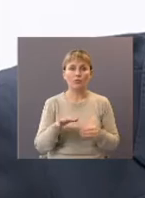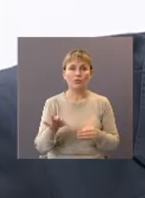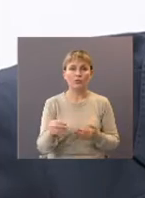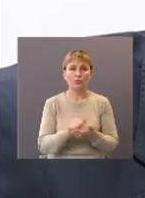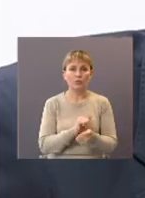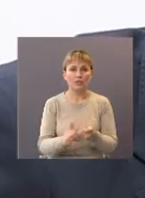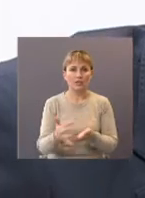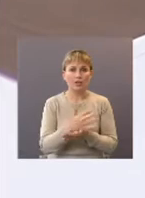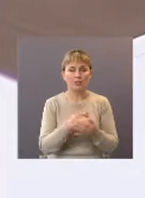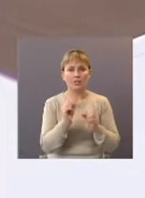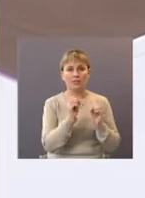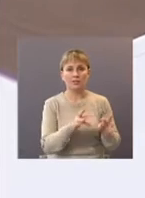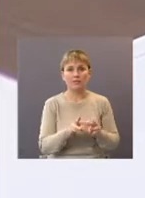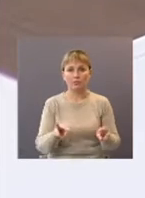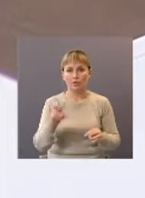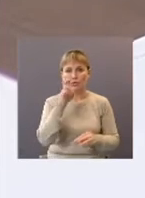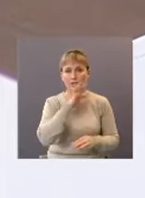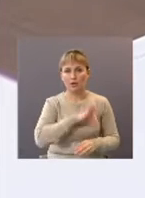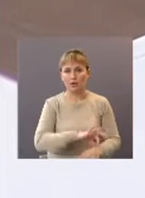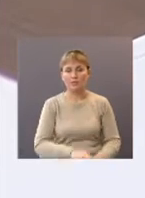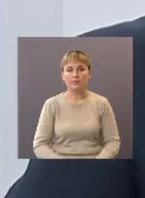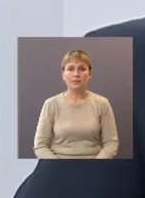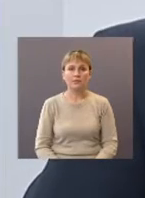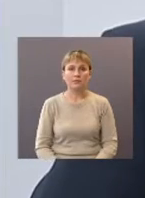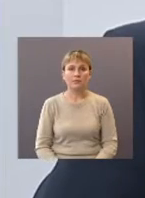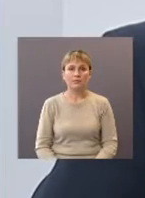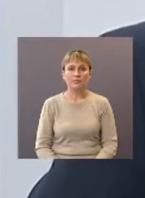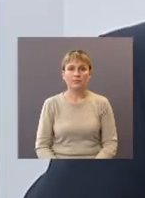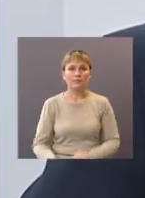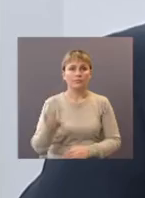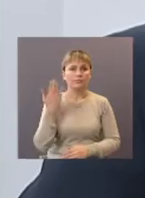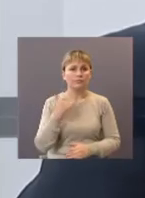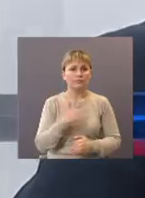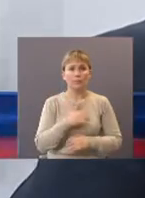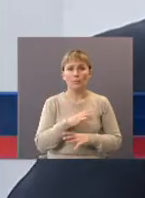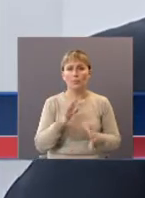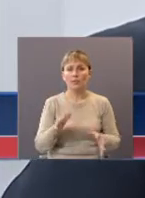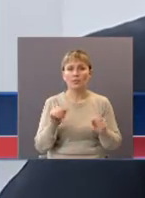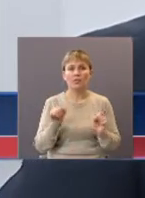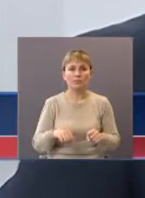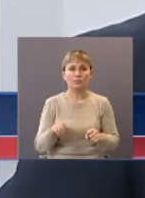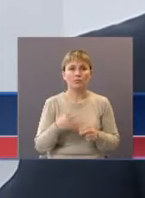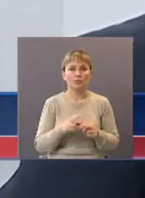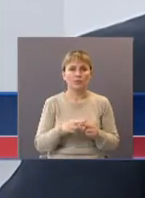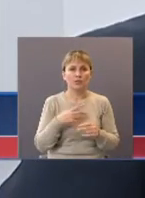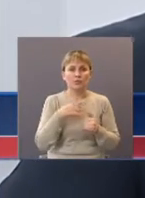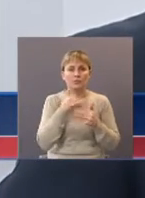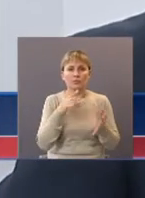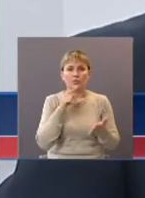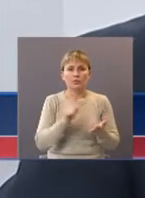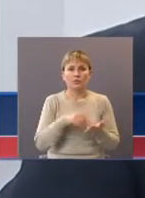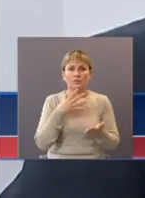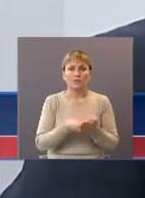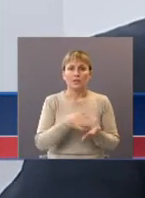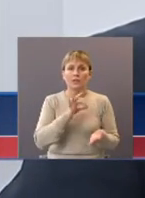все документы и сдал в департамент госдоходов. Ранее не было возможности, потому что я не мог указать свои